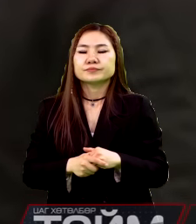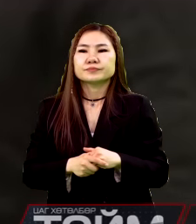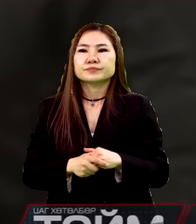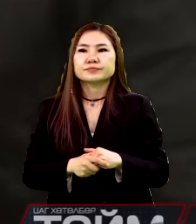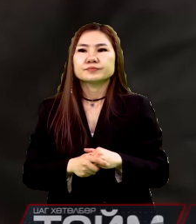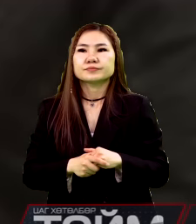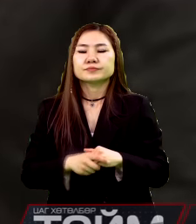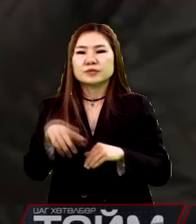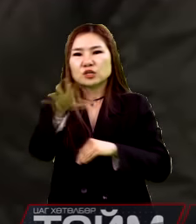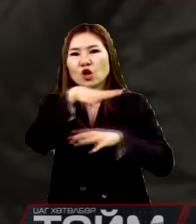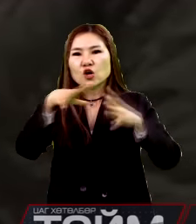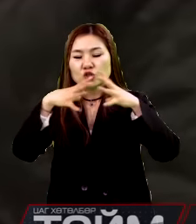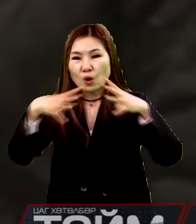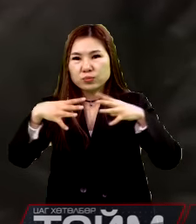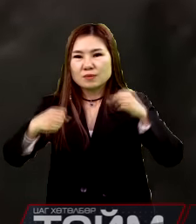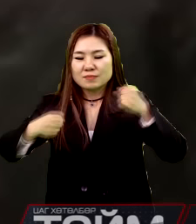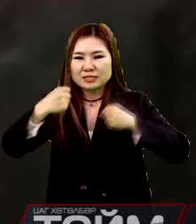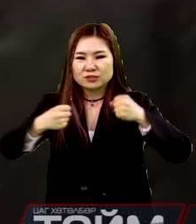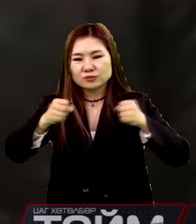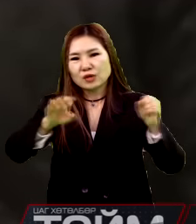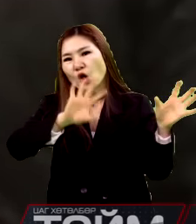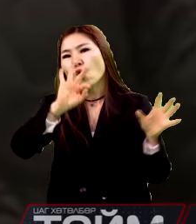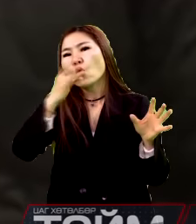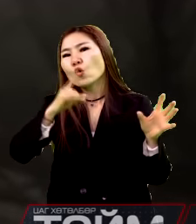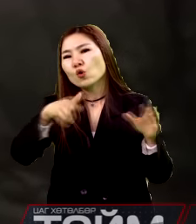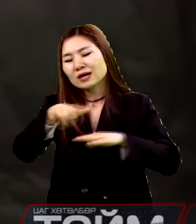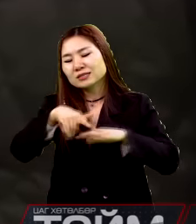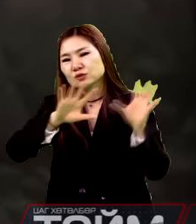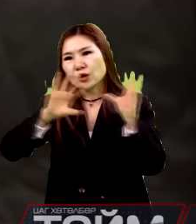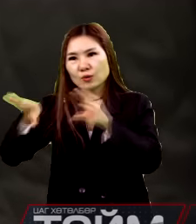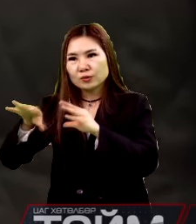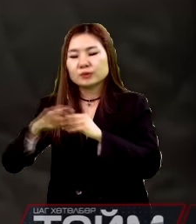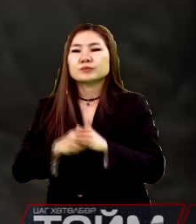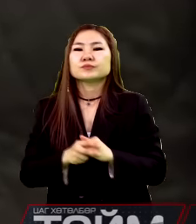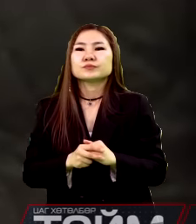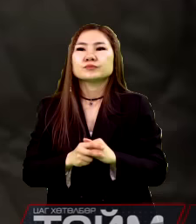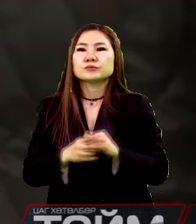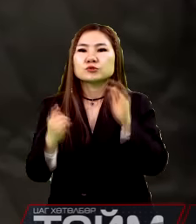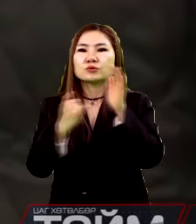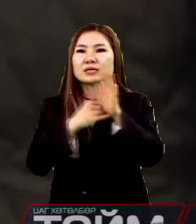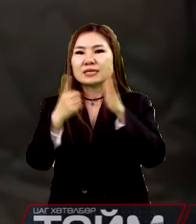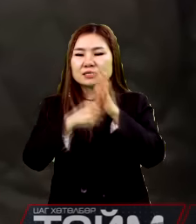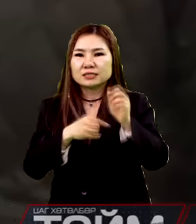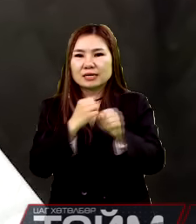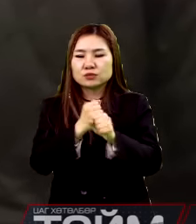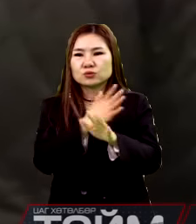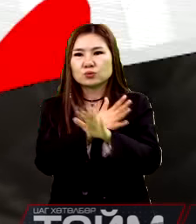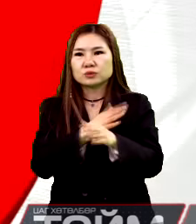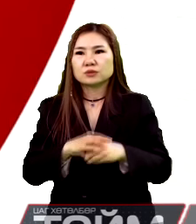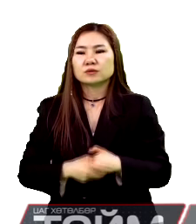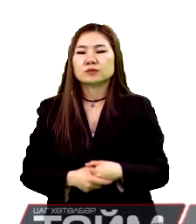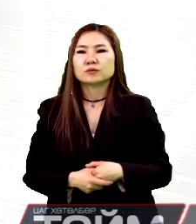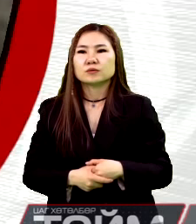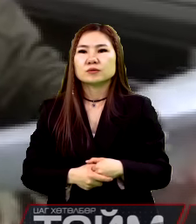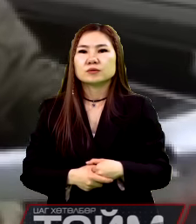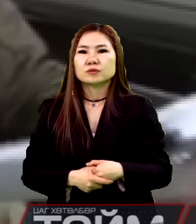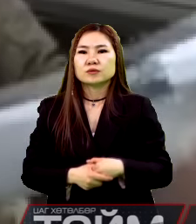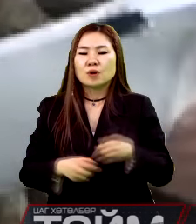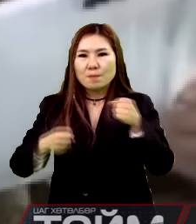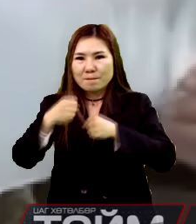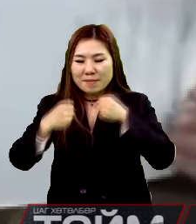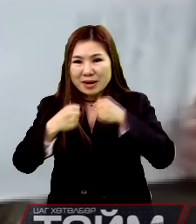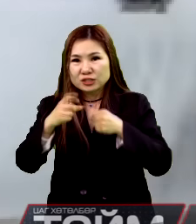энэ машинууд бүгдийг зөөчнө энэ зөөч харин энийгээ зөөч төрөл асуудал биш а чи тэгээ үлдсэн үйлчлэгээ тэр 6 сарын нэгэн гэдгээр яв за дуусах за машин